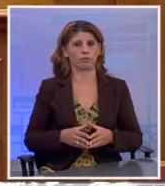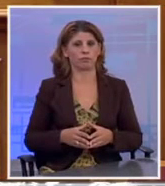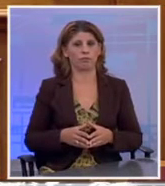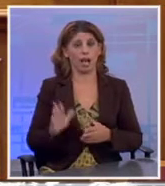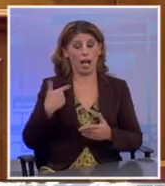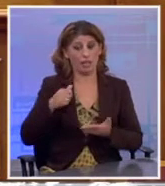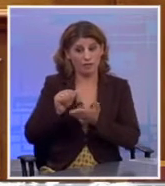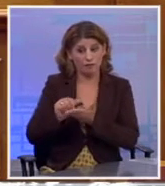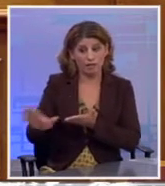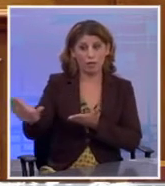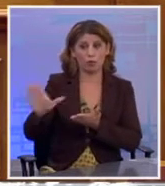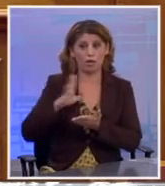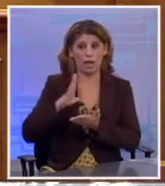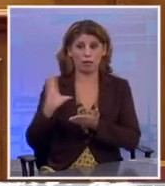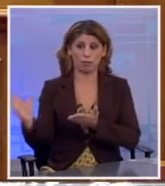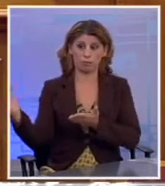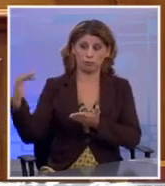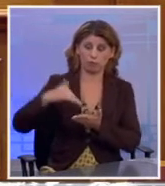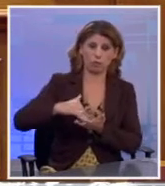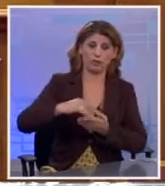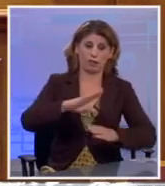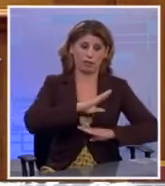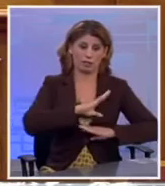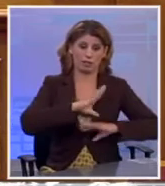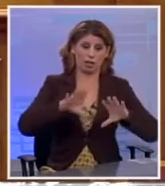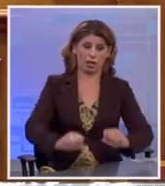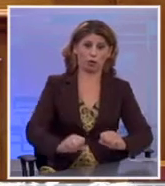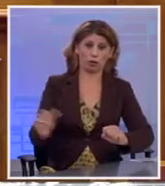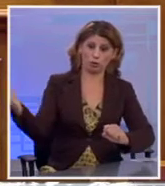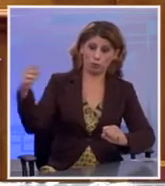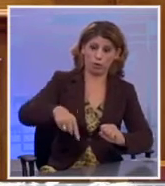έπικοι και δεν φύγουν και τα στρατεύματα κατοχής.